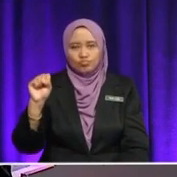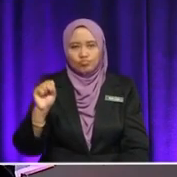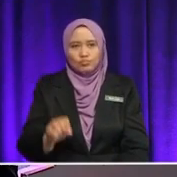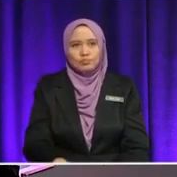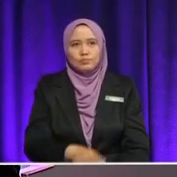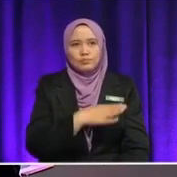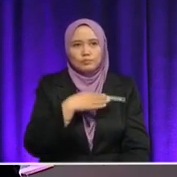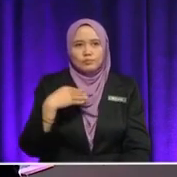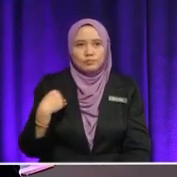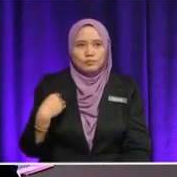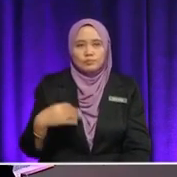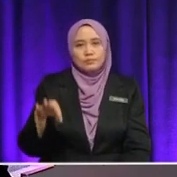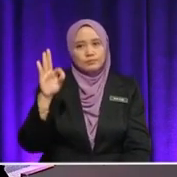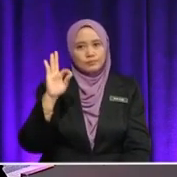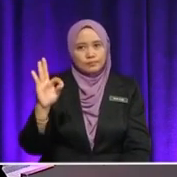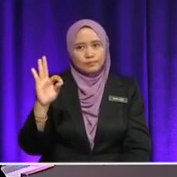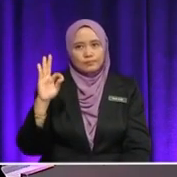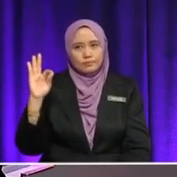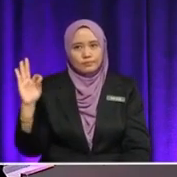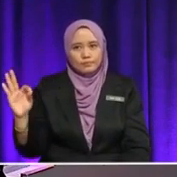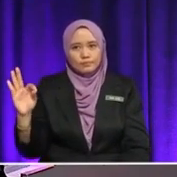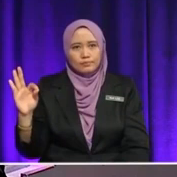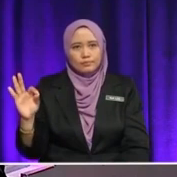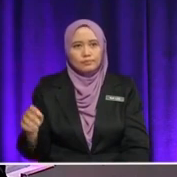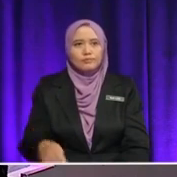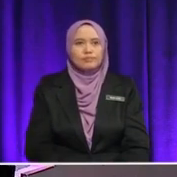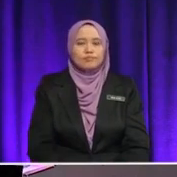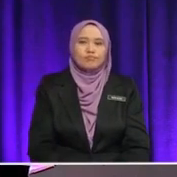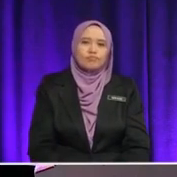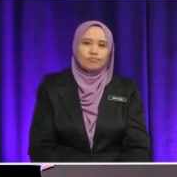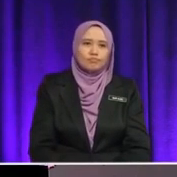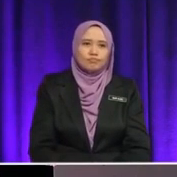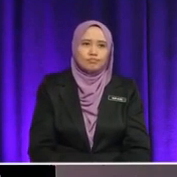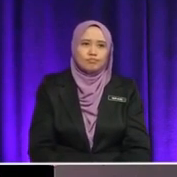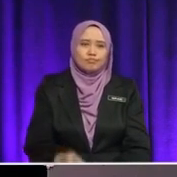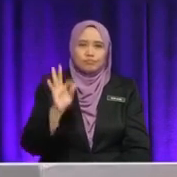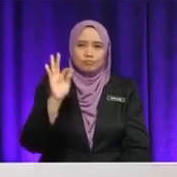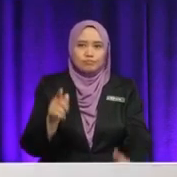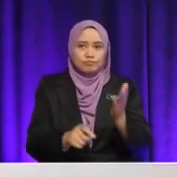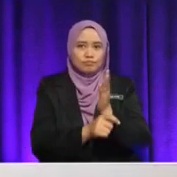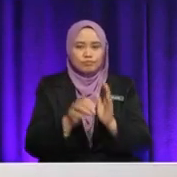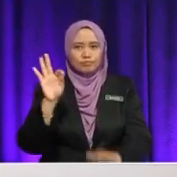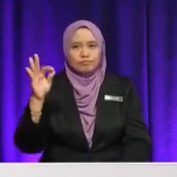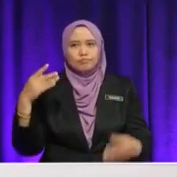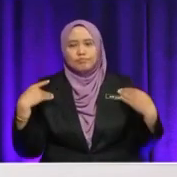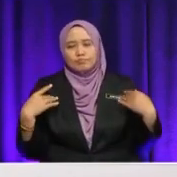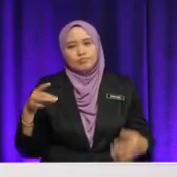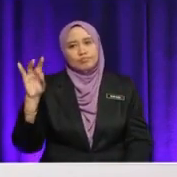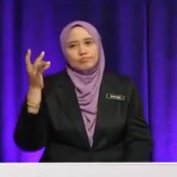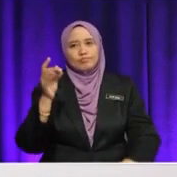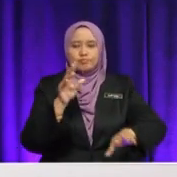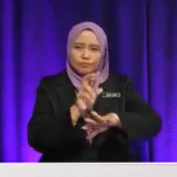dan bilangannya adalah 9 campur 9 Kenapa belas kawasan saja